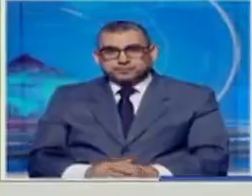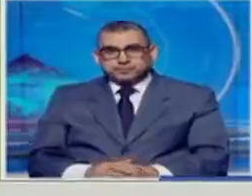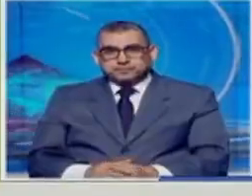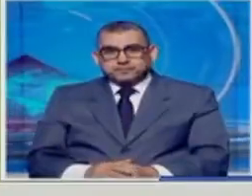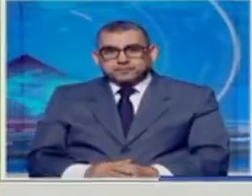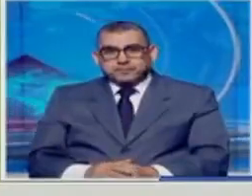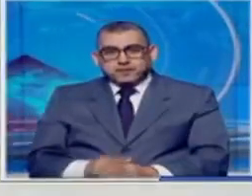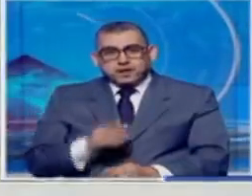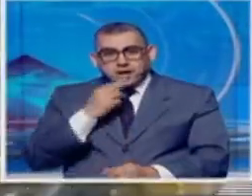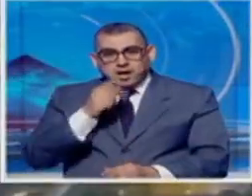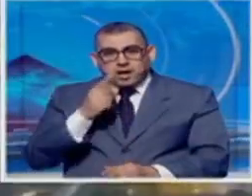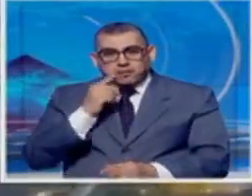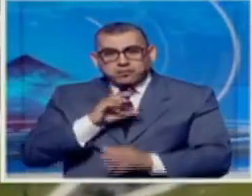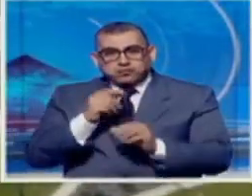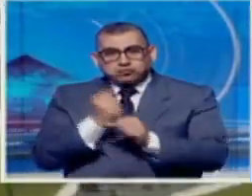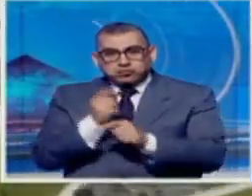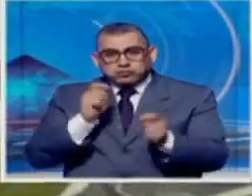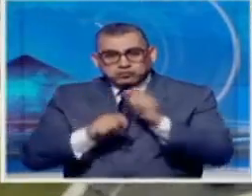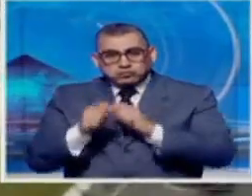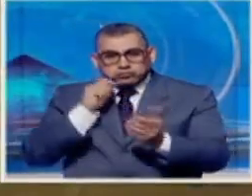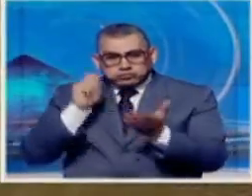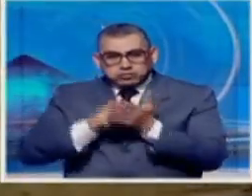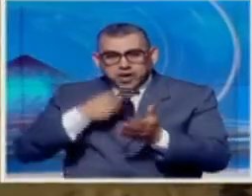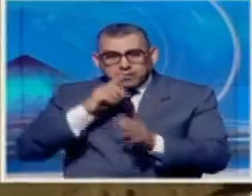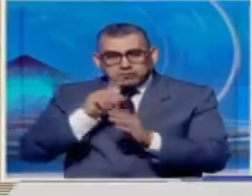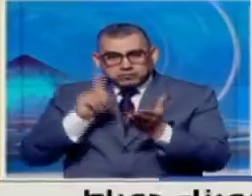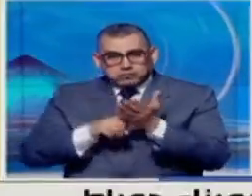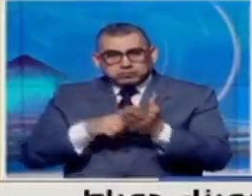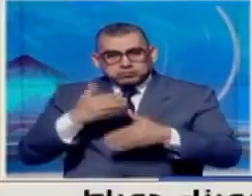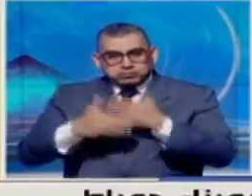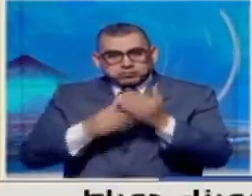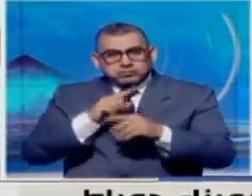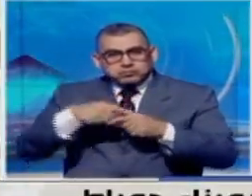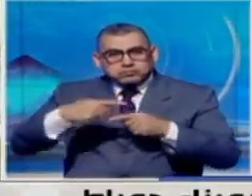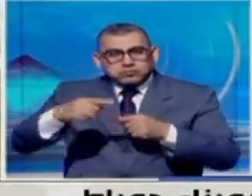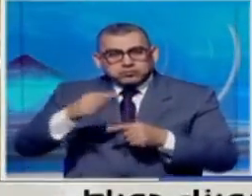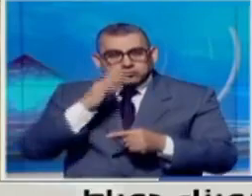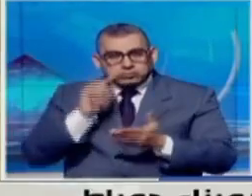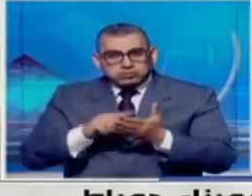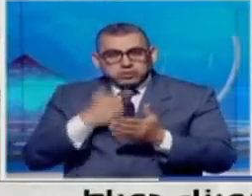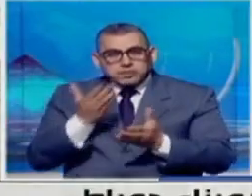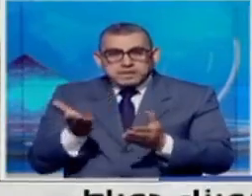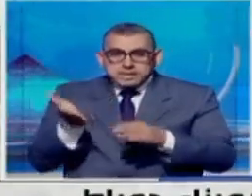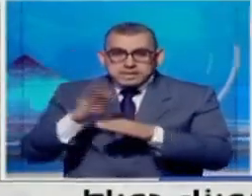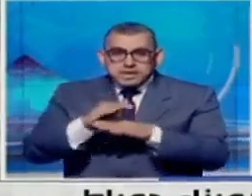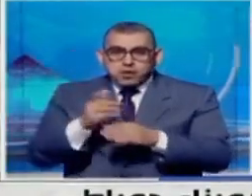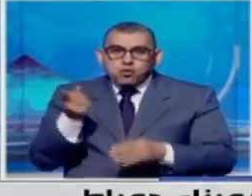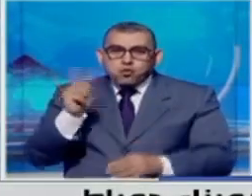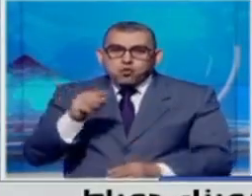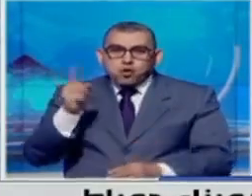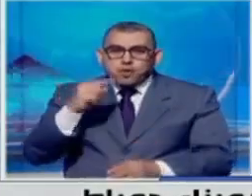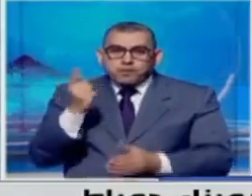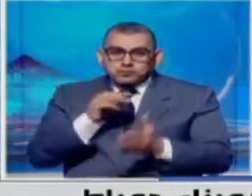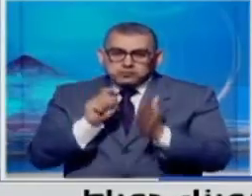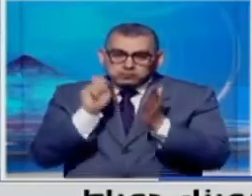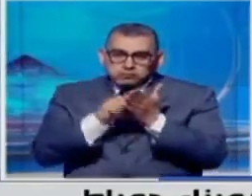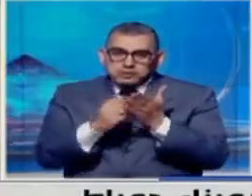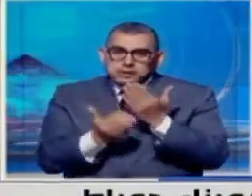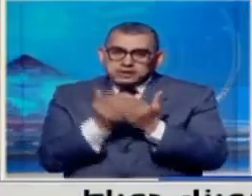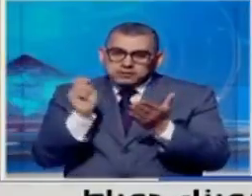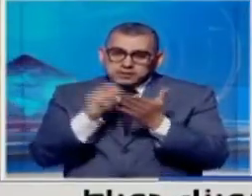لا يتوقف القلم كتابه ولا يجف مداده او ينضب من اضافه كل يوم سطر جديد